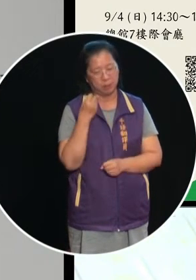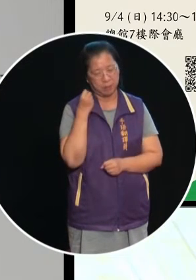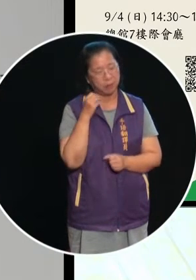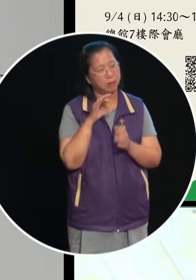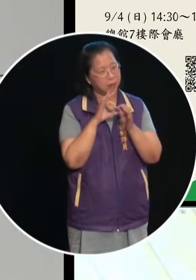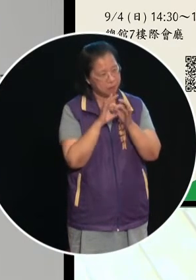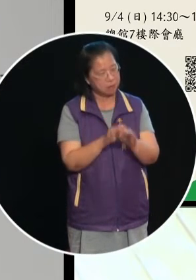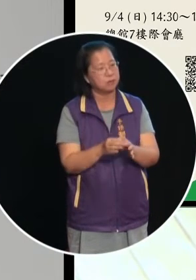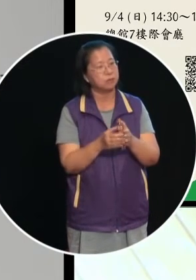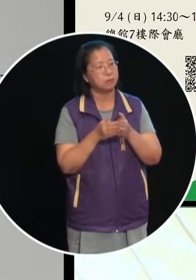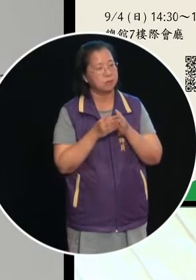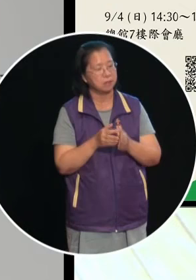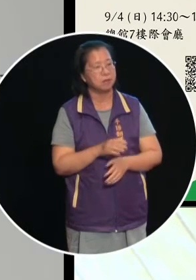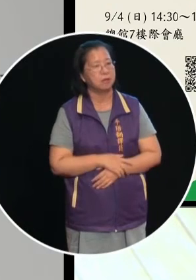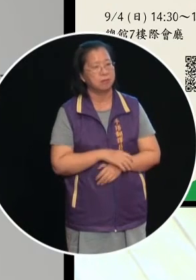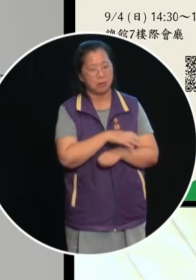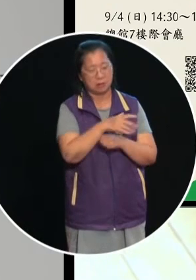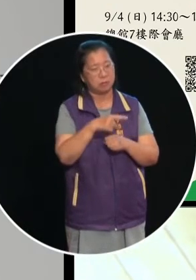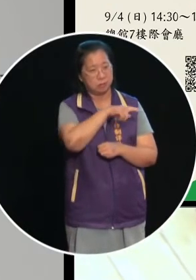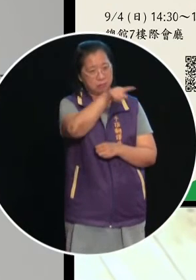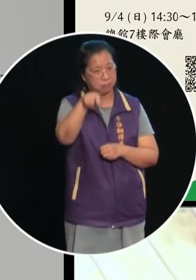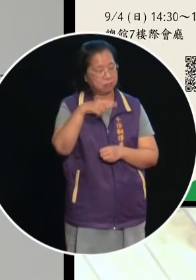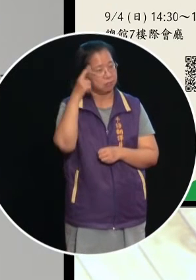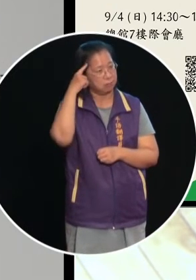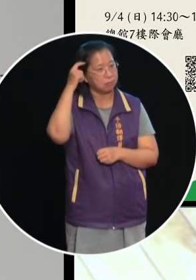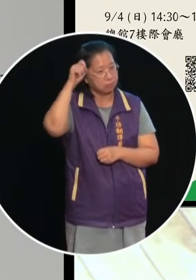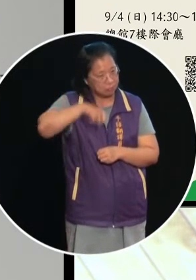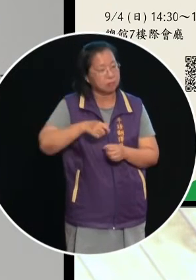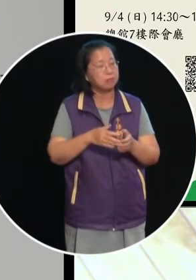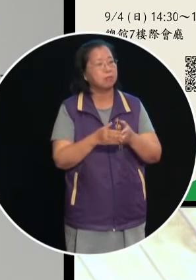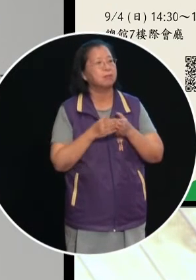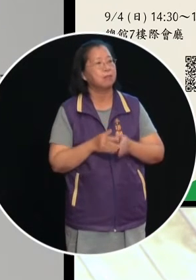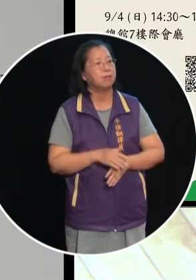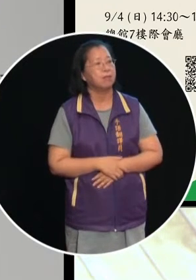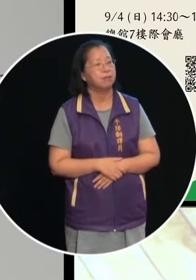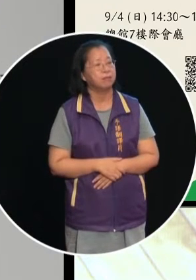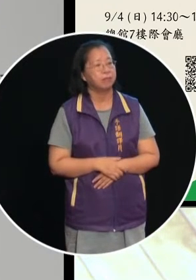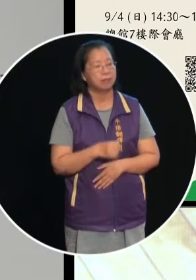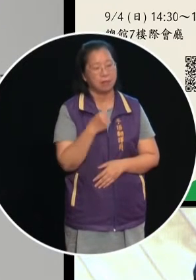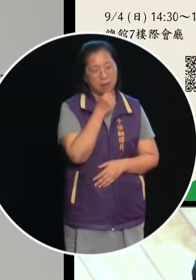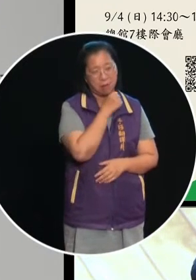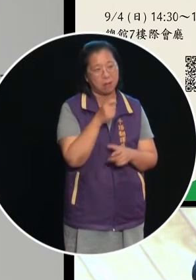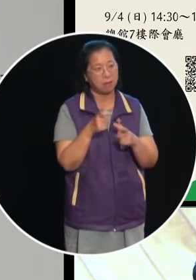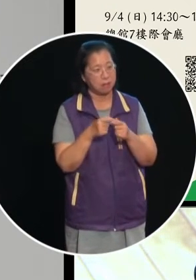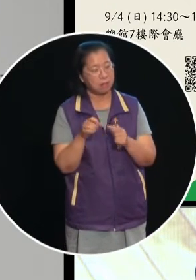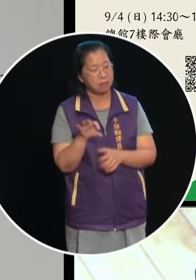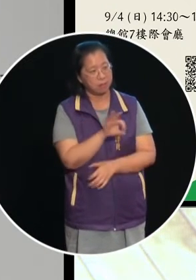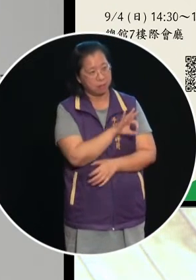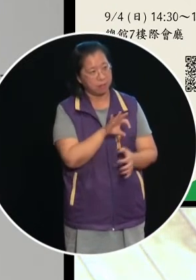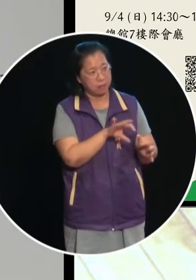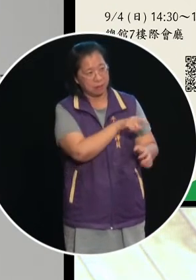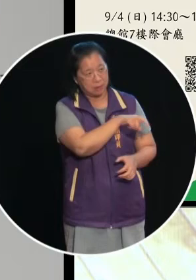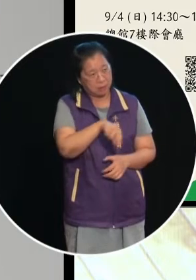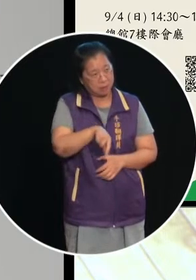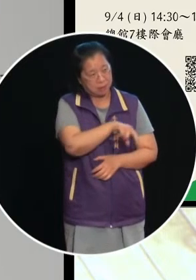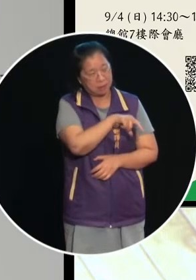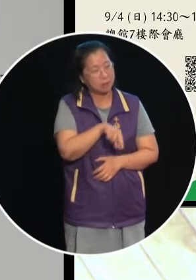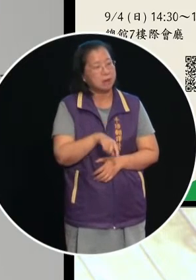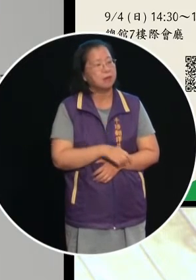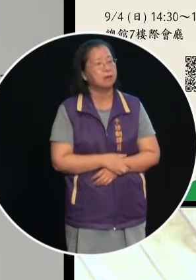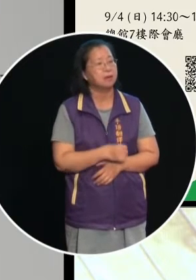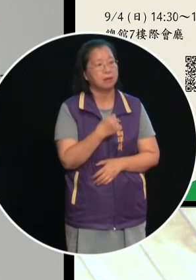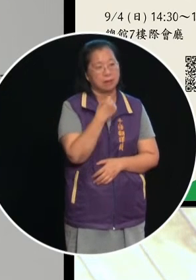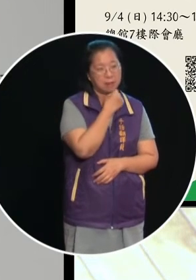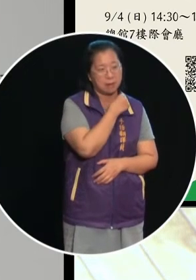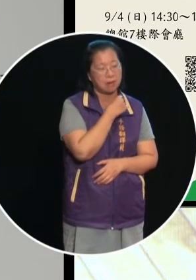就是获得世界的认同。然后同时把台日之间，当然是跟台美也要不用讲，不过